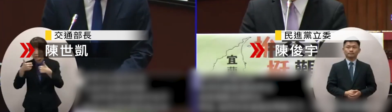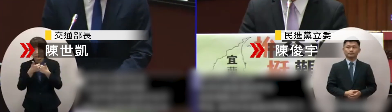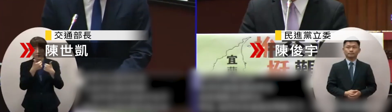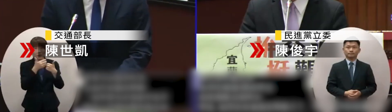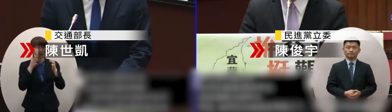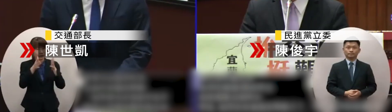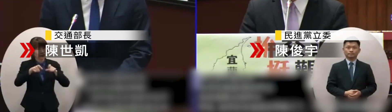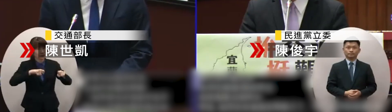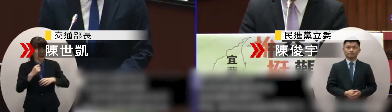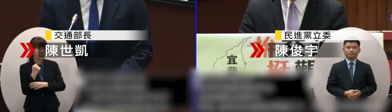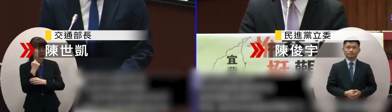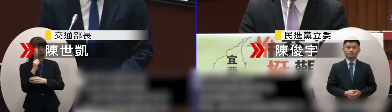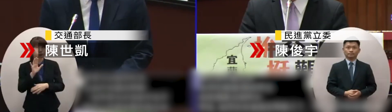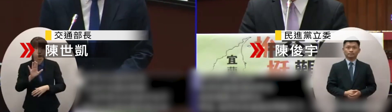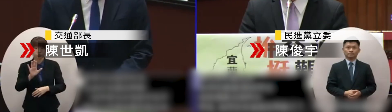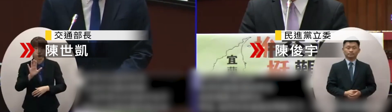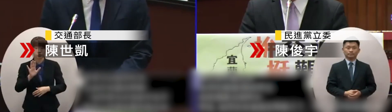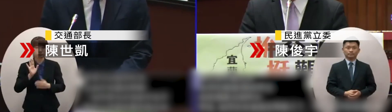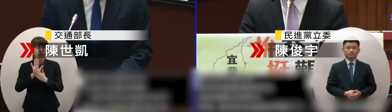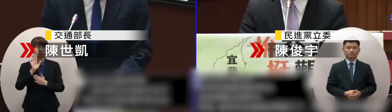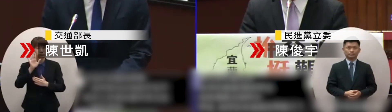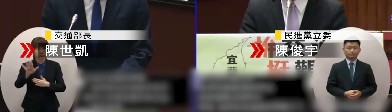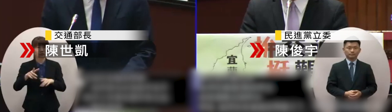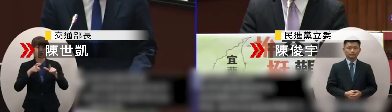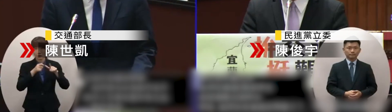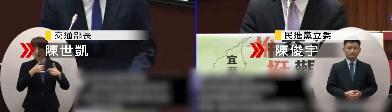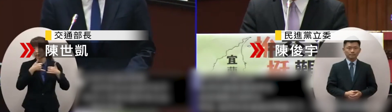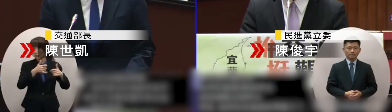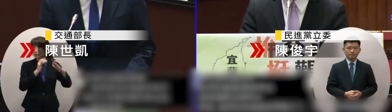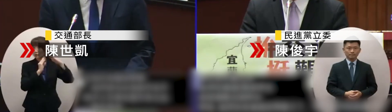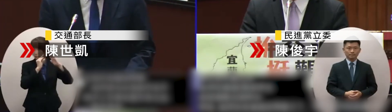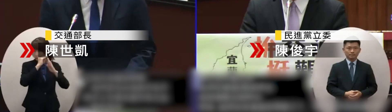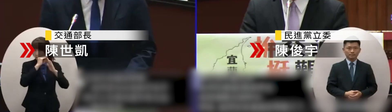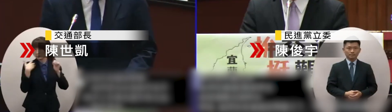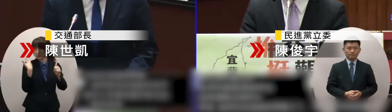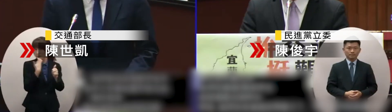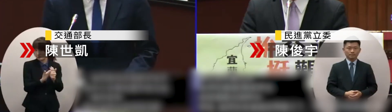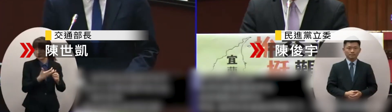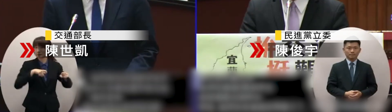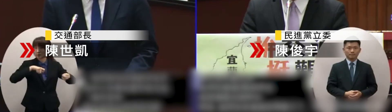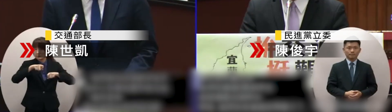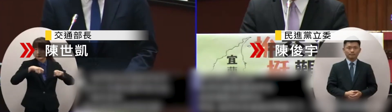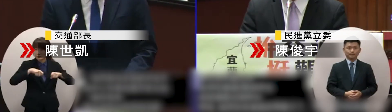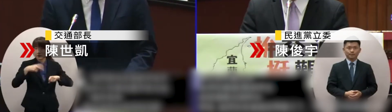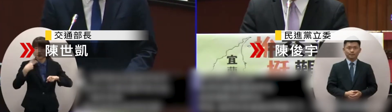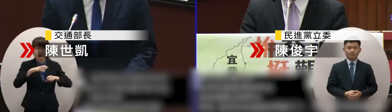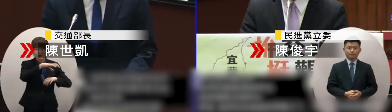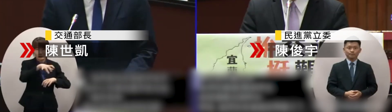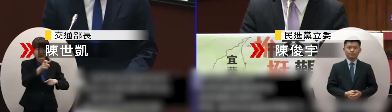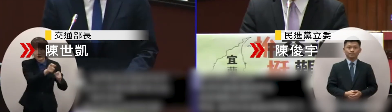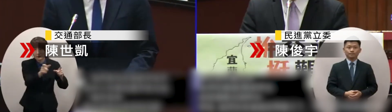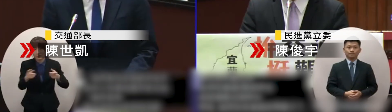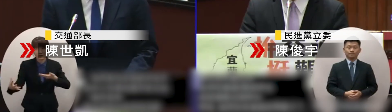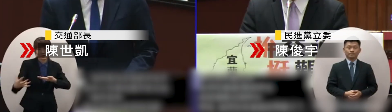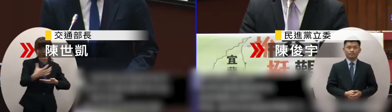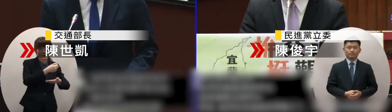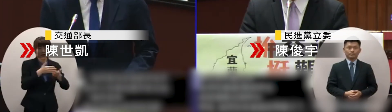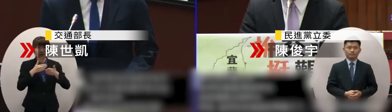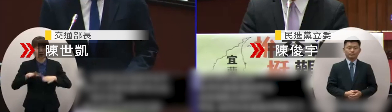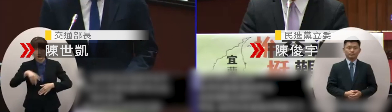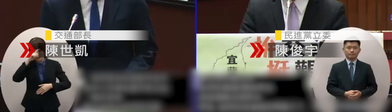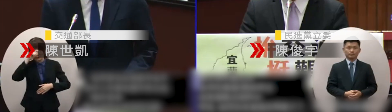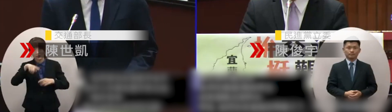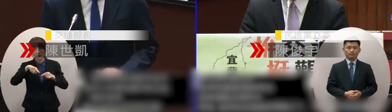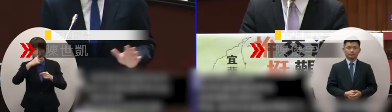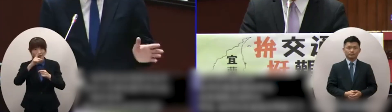支持哈，所以之后呢，我们公路局就会接续来办理设计还有用地取得。我们希望在121年